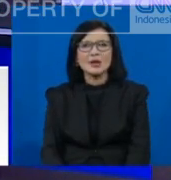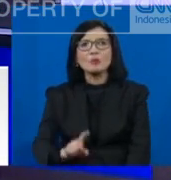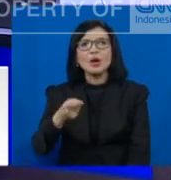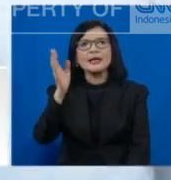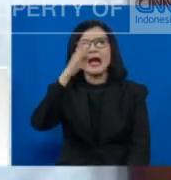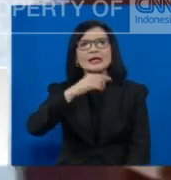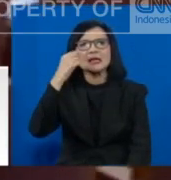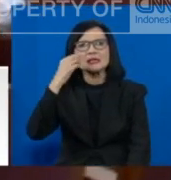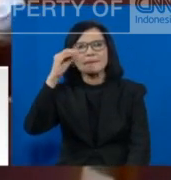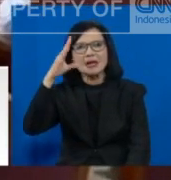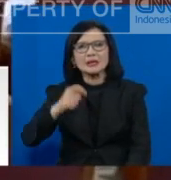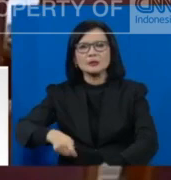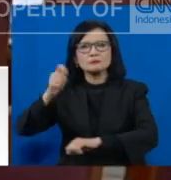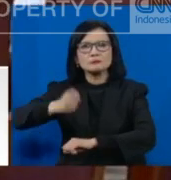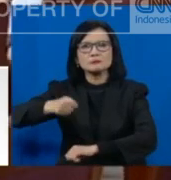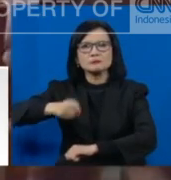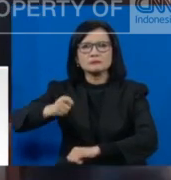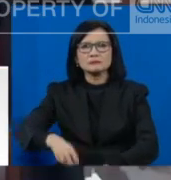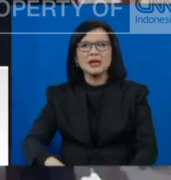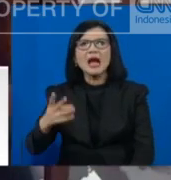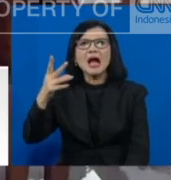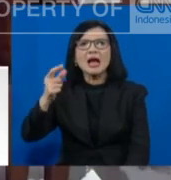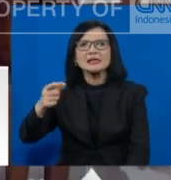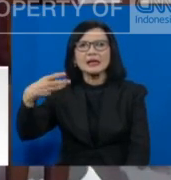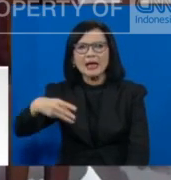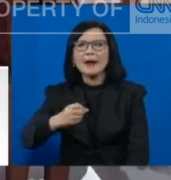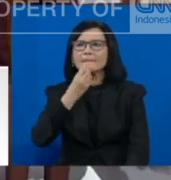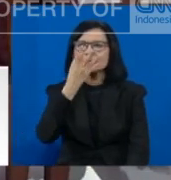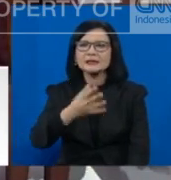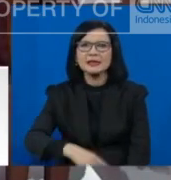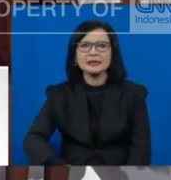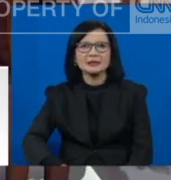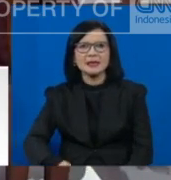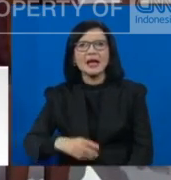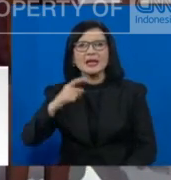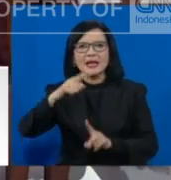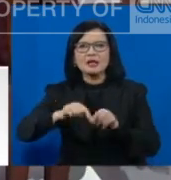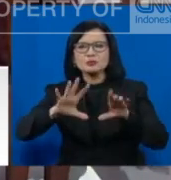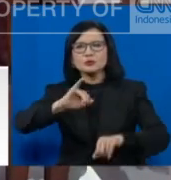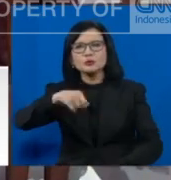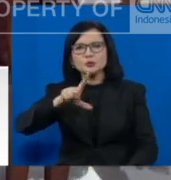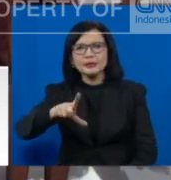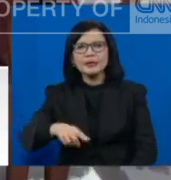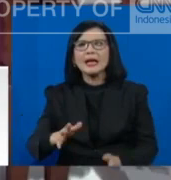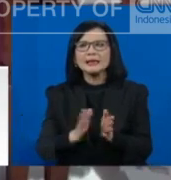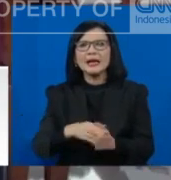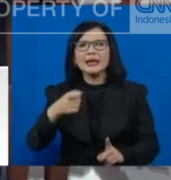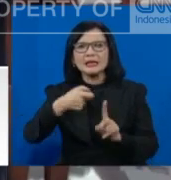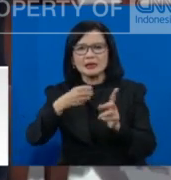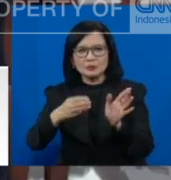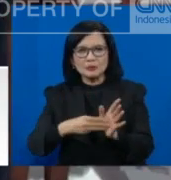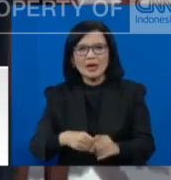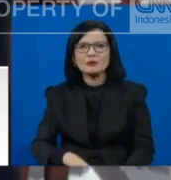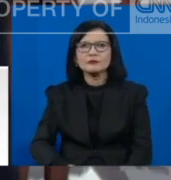pagi Richard menjelaskan pada Rabu 10 Juli malam dirinya bersama kuat Ma'ruf dan Ricky Rizal